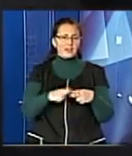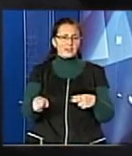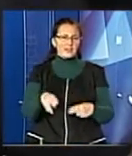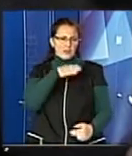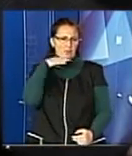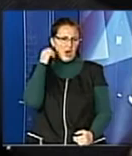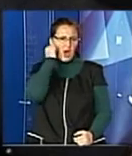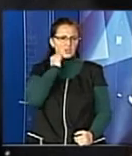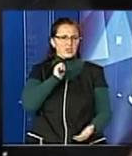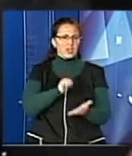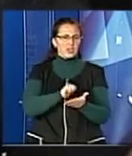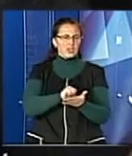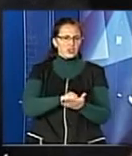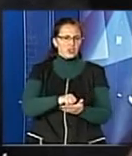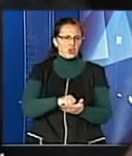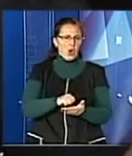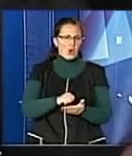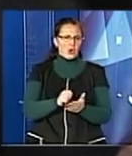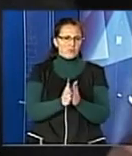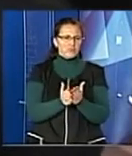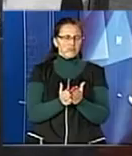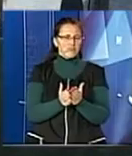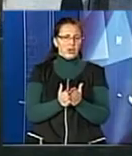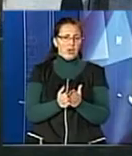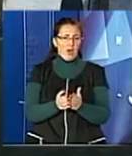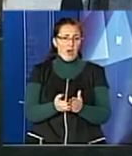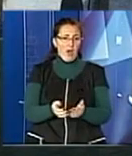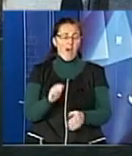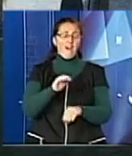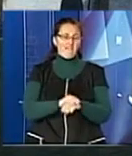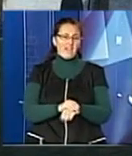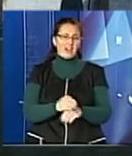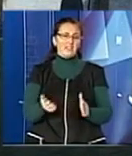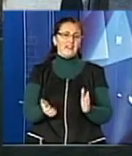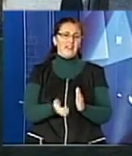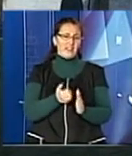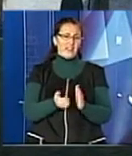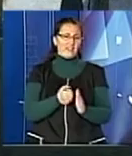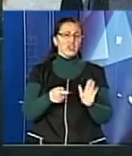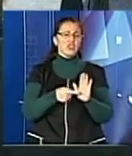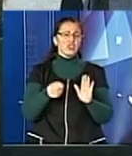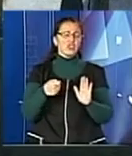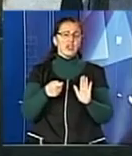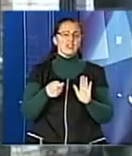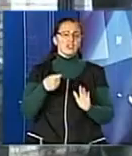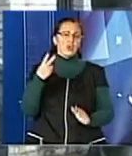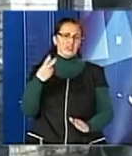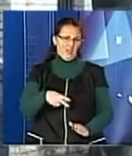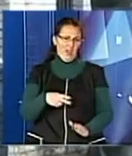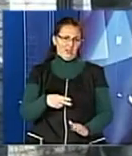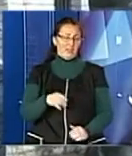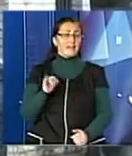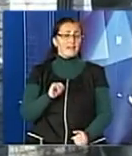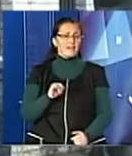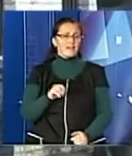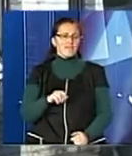стародруків. Після підрахунку з'ясувалося, що не вистачає понад 220 стародруків, серед яких і один з двох примірників апостола